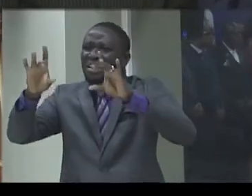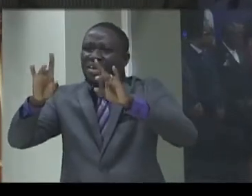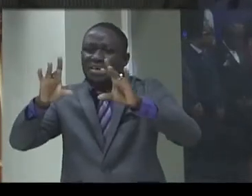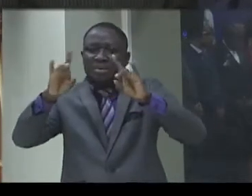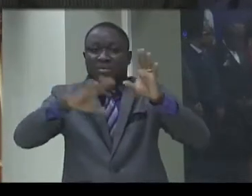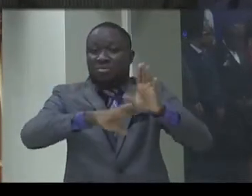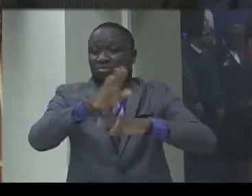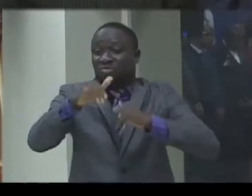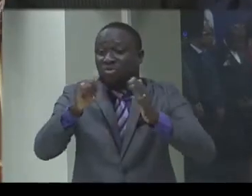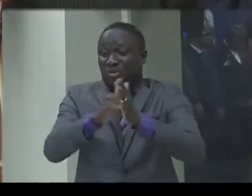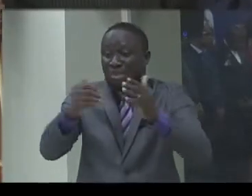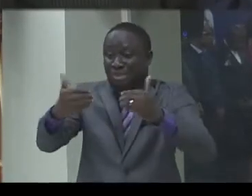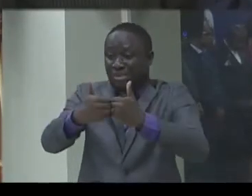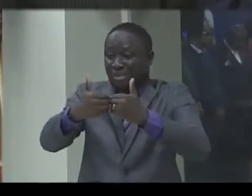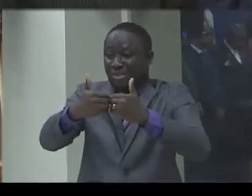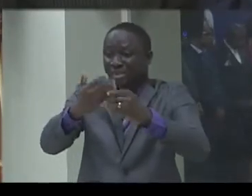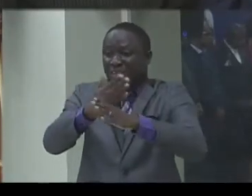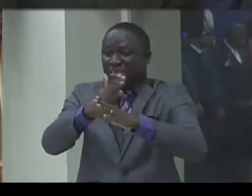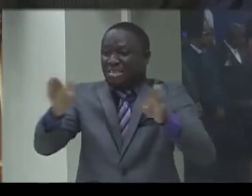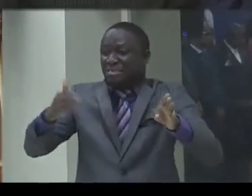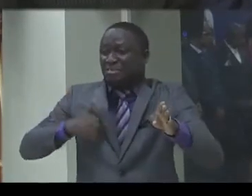tout sa ki divize nou